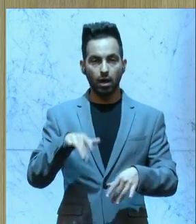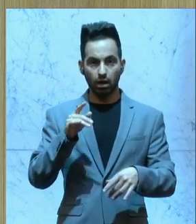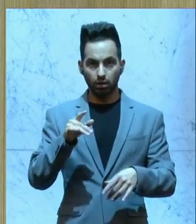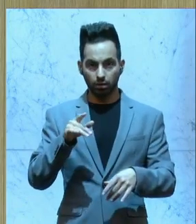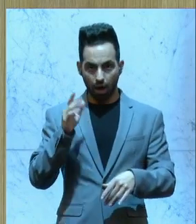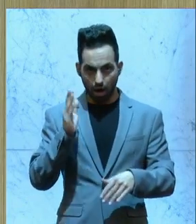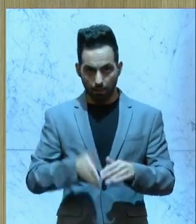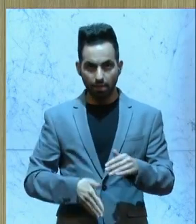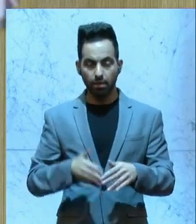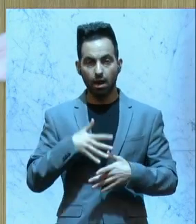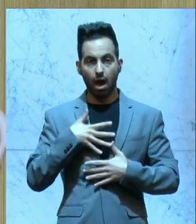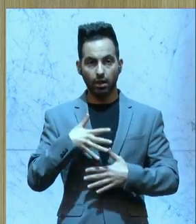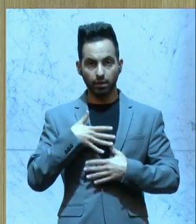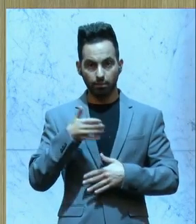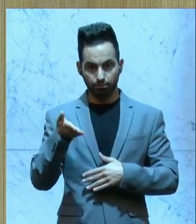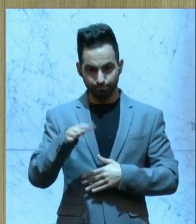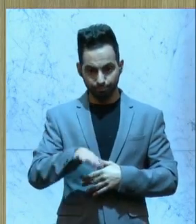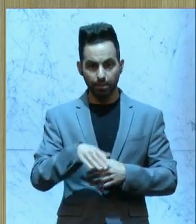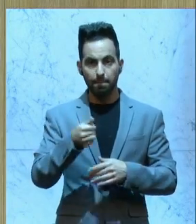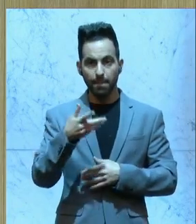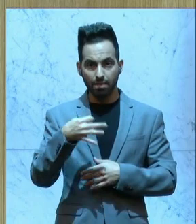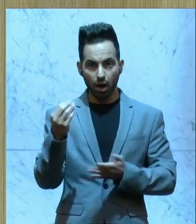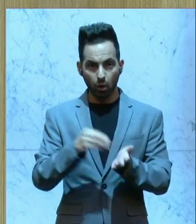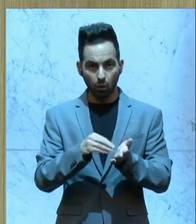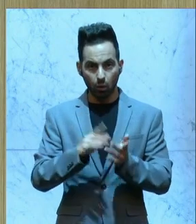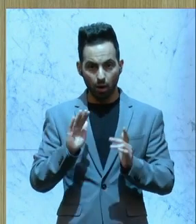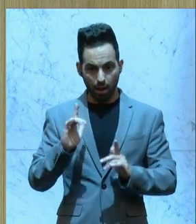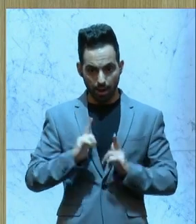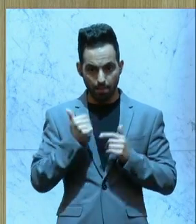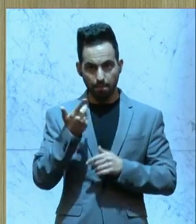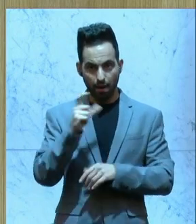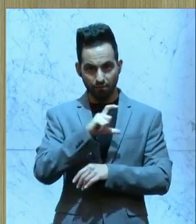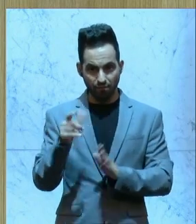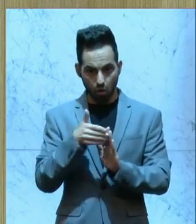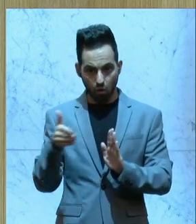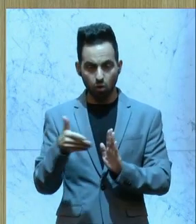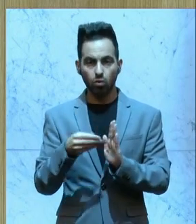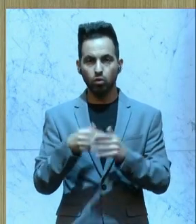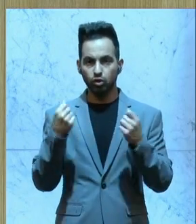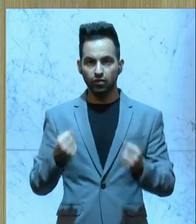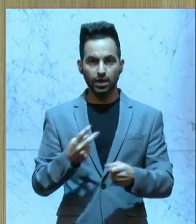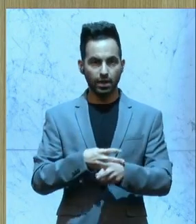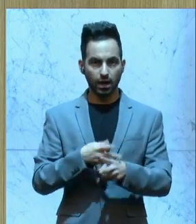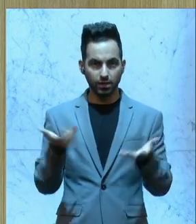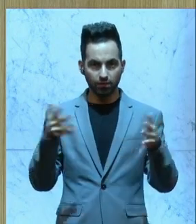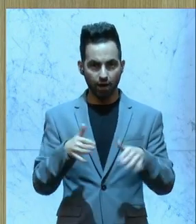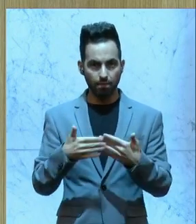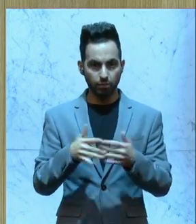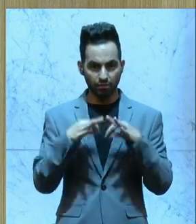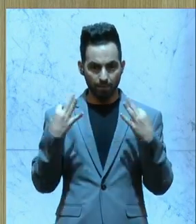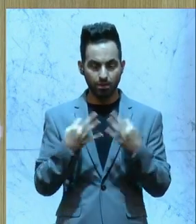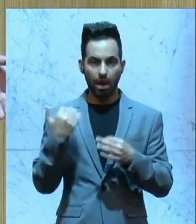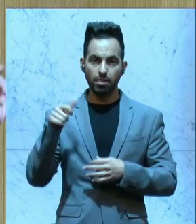letzten Atemzügen, dass in den letzten Tagen, in den letzten Wochen, dass wenn wirklich ein schwerer Krankheitsfall in der Familie ist, dass jemand da